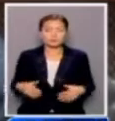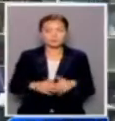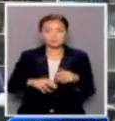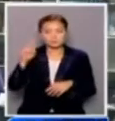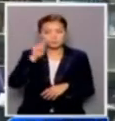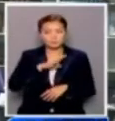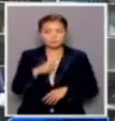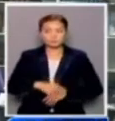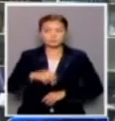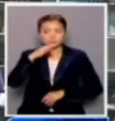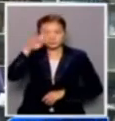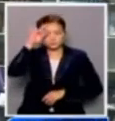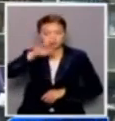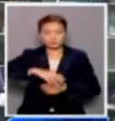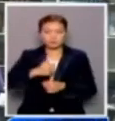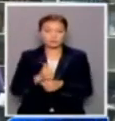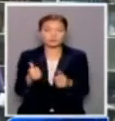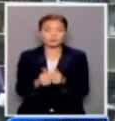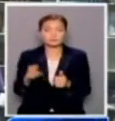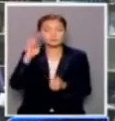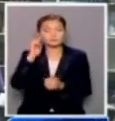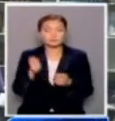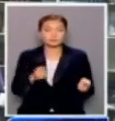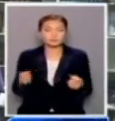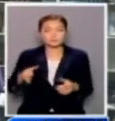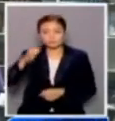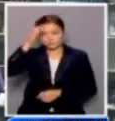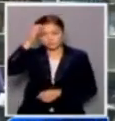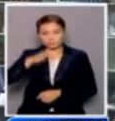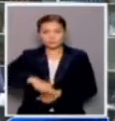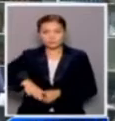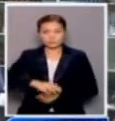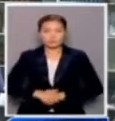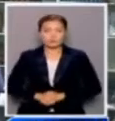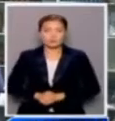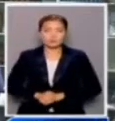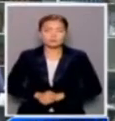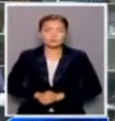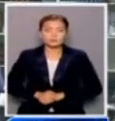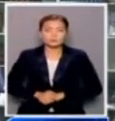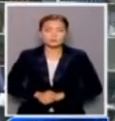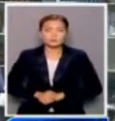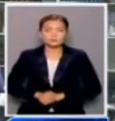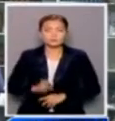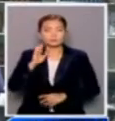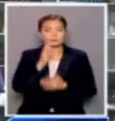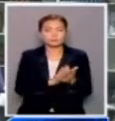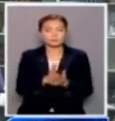оқиды. Қазақстан Республикасы президенті жанындағы мемлекеттік басқару академиясы мемлекеттік